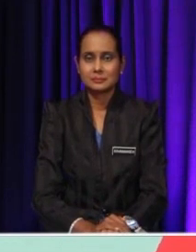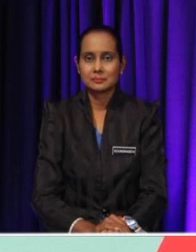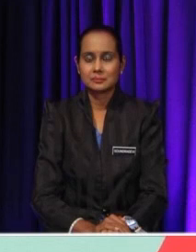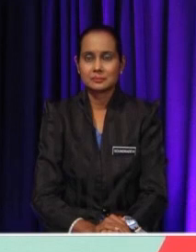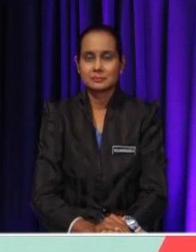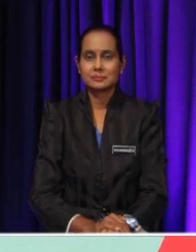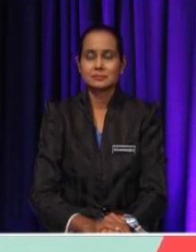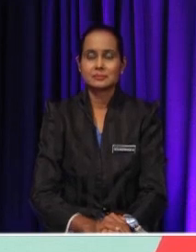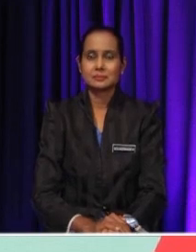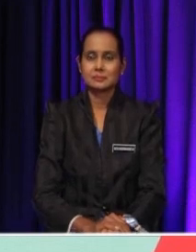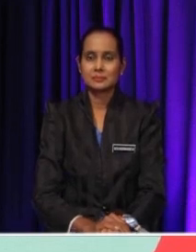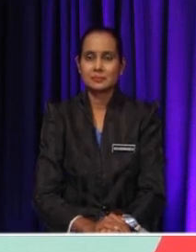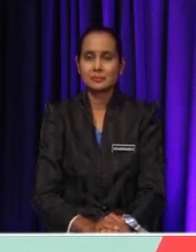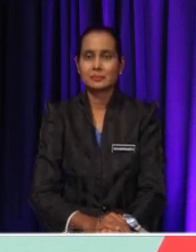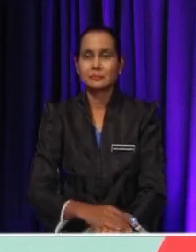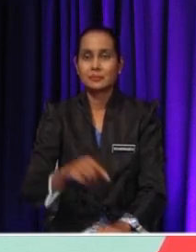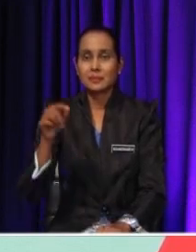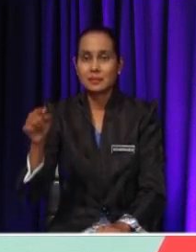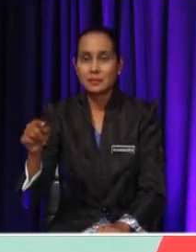pada pengetahuan saya